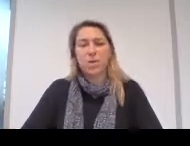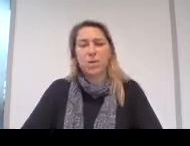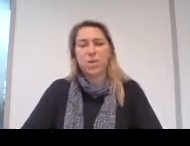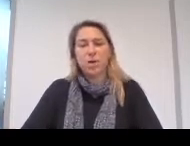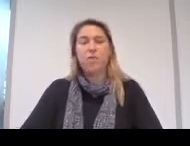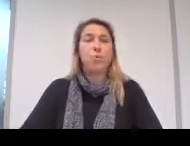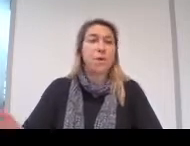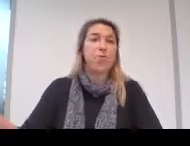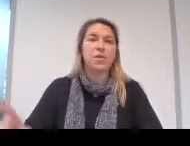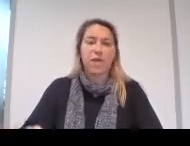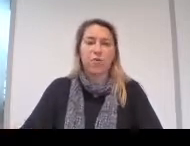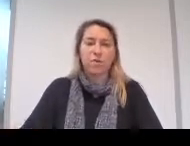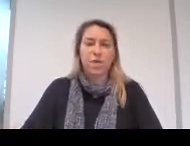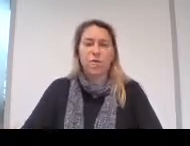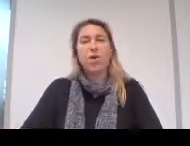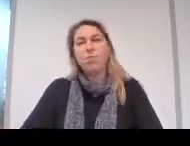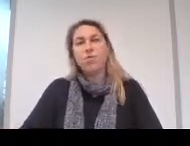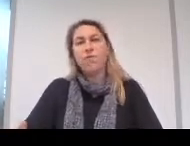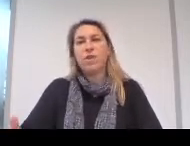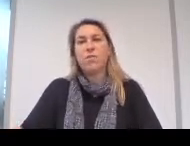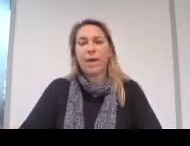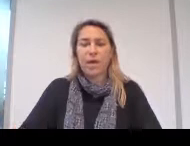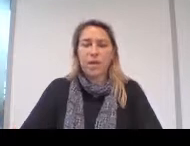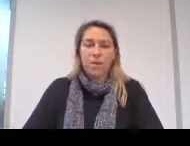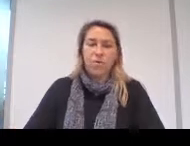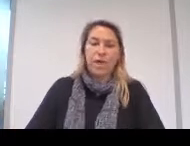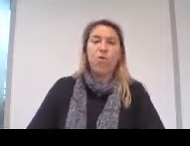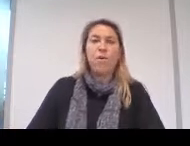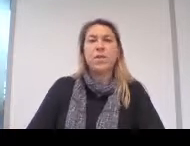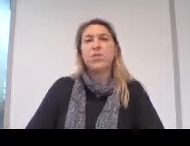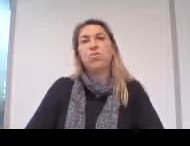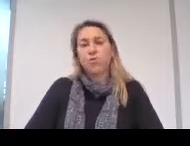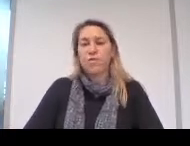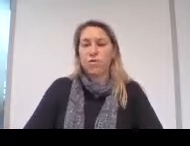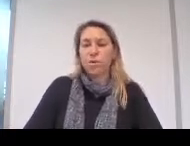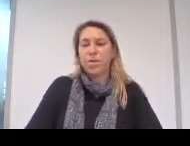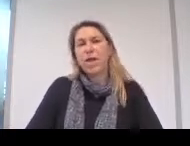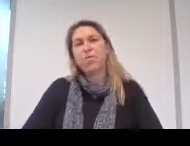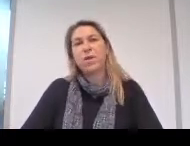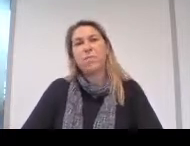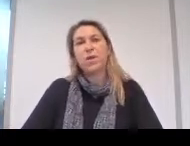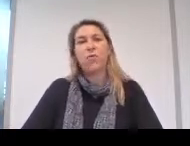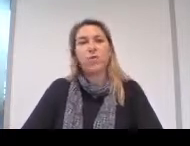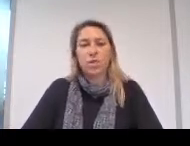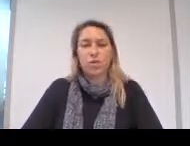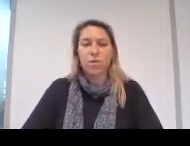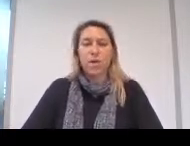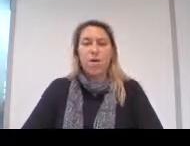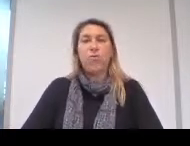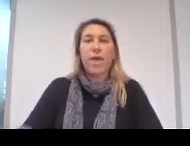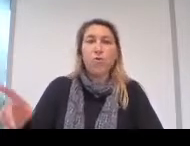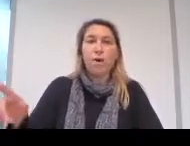sur ces métiers. Ils vont se présenter dans quelques instants. Mais juste avant de démarrer, quelques précisions pour suivre ce webinaire dans les meilleures